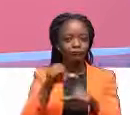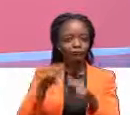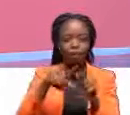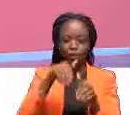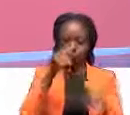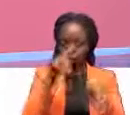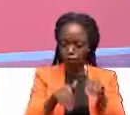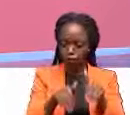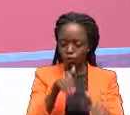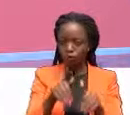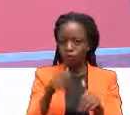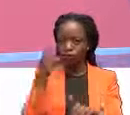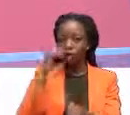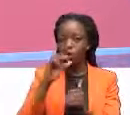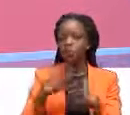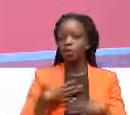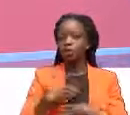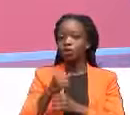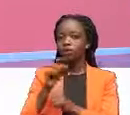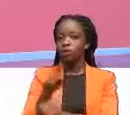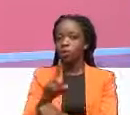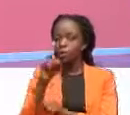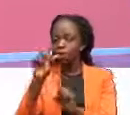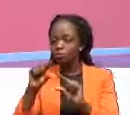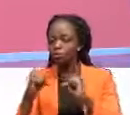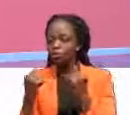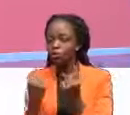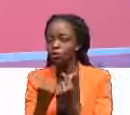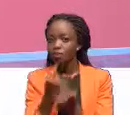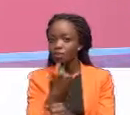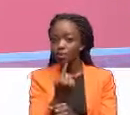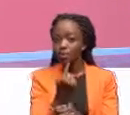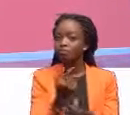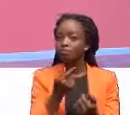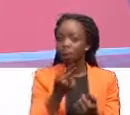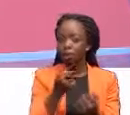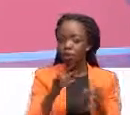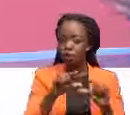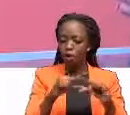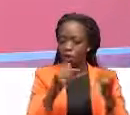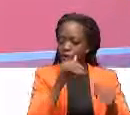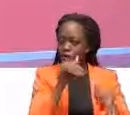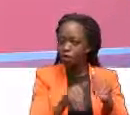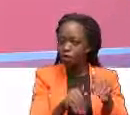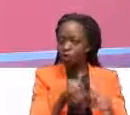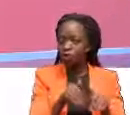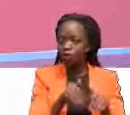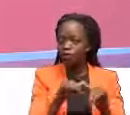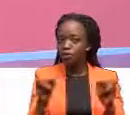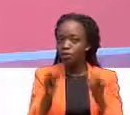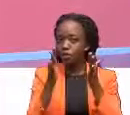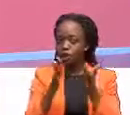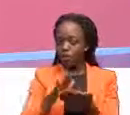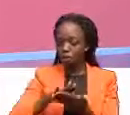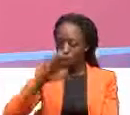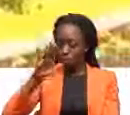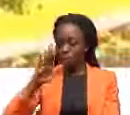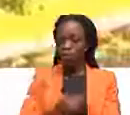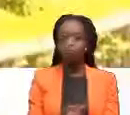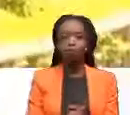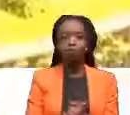wa shirikisho hilo, huku kundi moja likiahidi kususia uchaguzi huo. Huyu hapa mlilikeri na mengi zaidi.